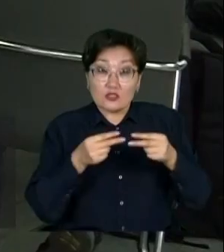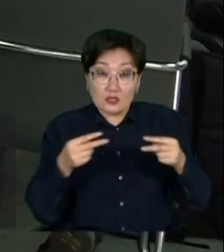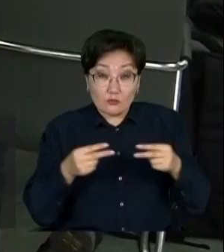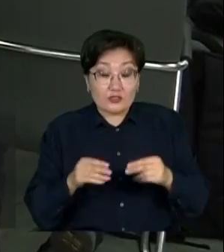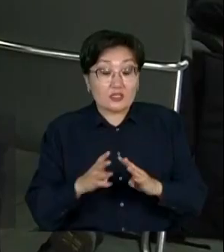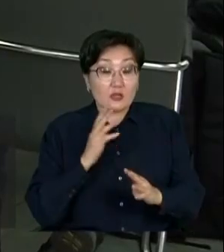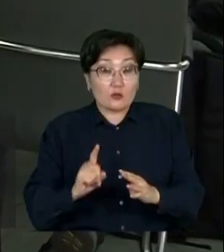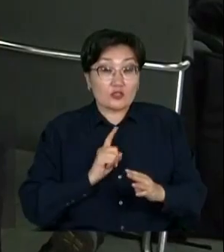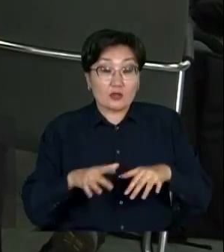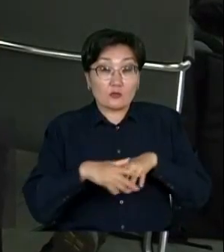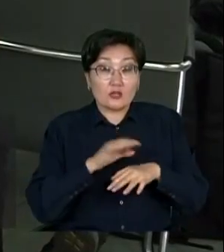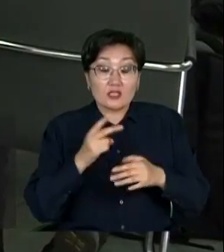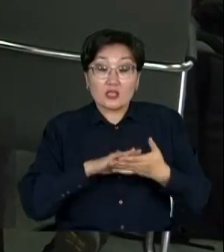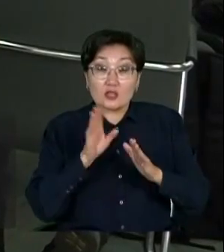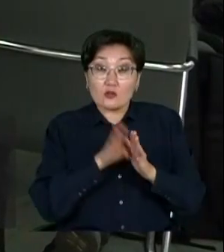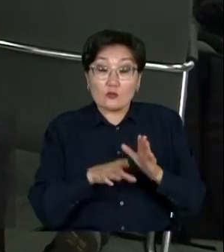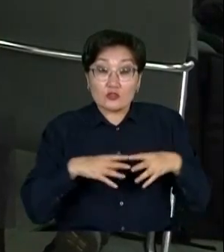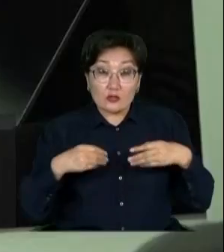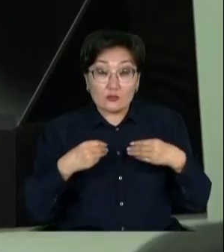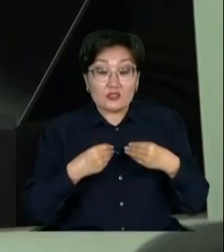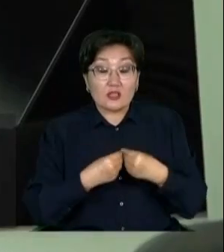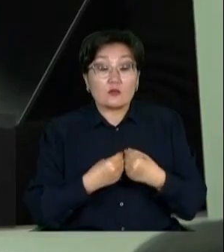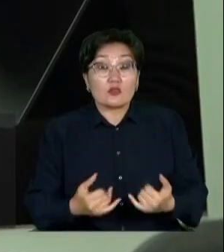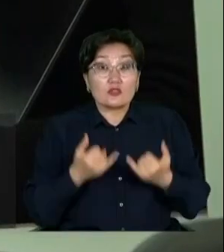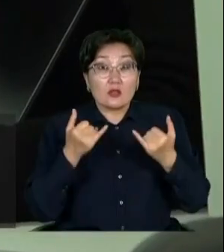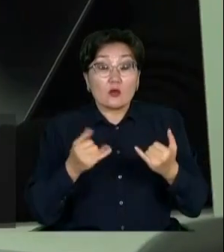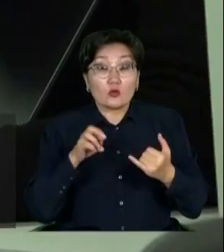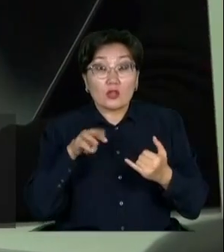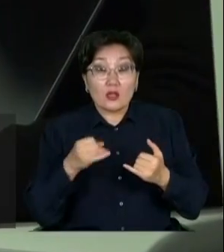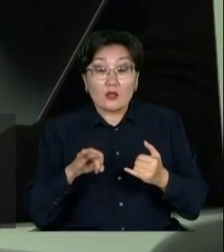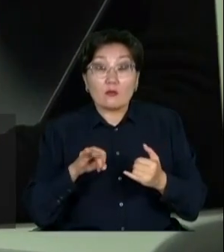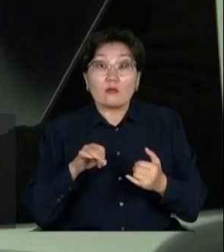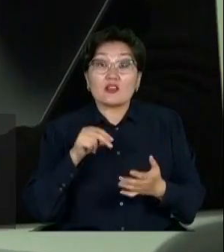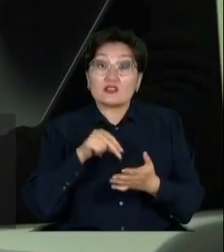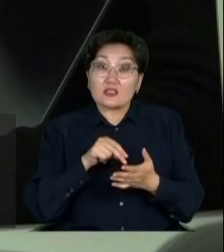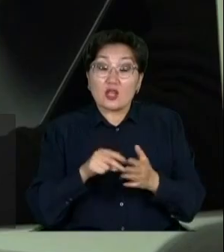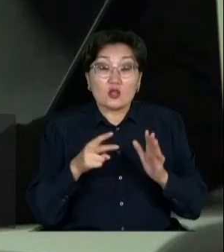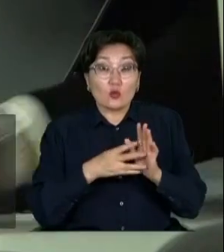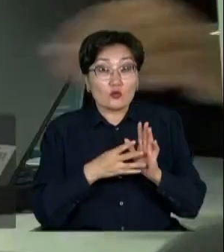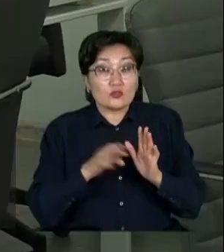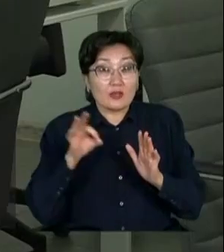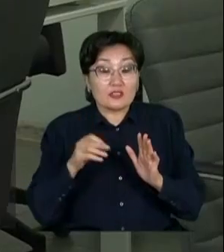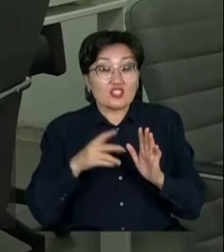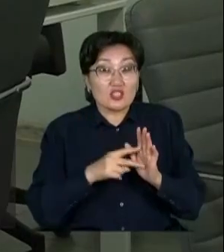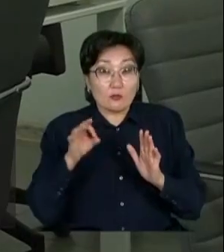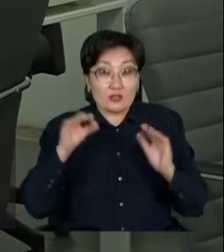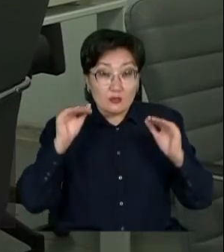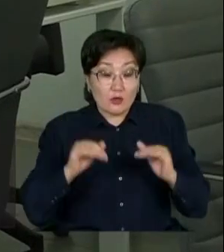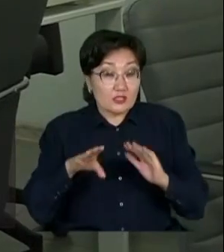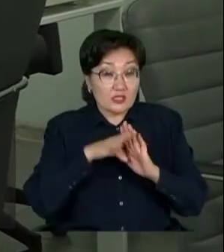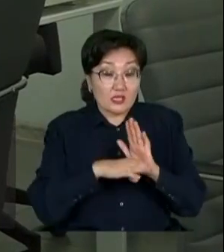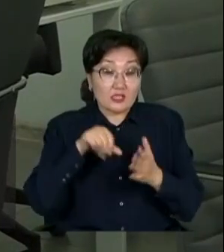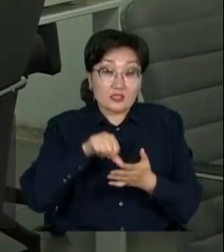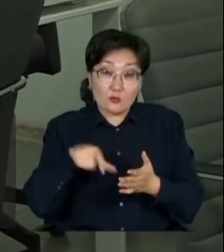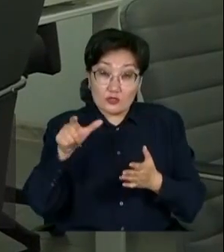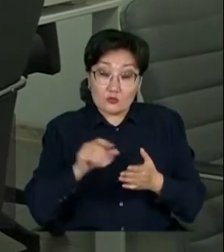кезекте тұрған халықтың әлеуметтік осал топтары үшін отау бағдарламасының мөлшерлемесі 9%-дан 7%-ға дейін төмендейді. Сондай-ақ, бағдарлама